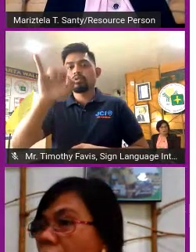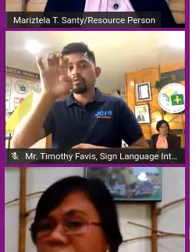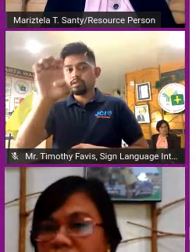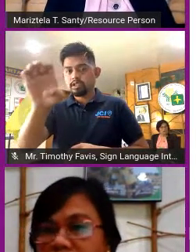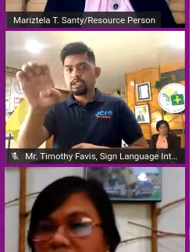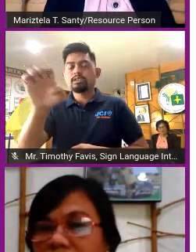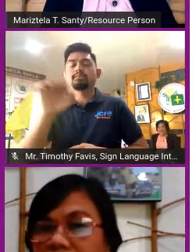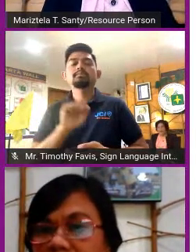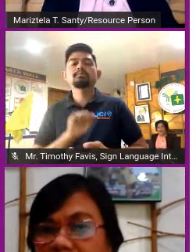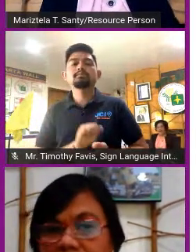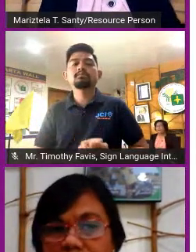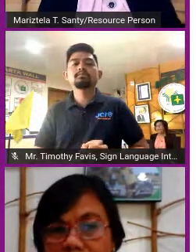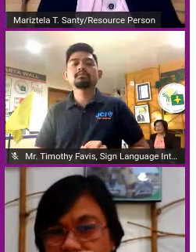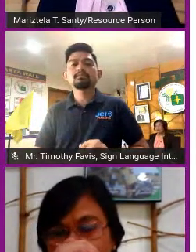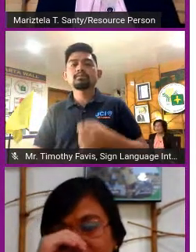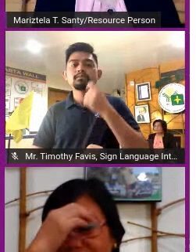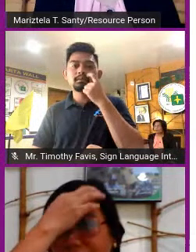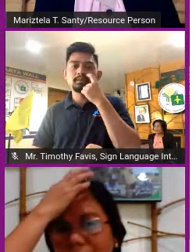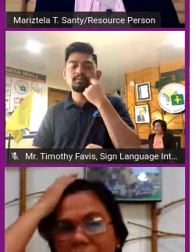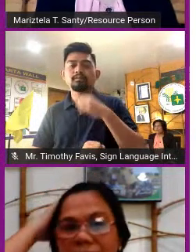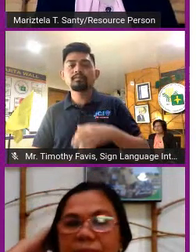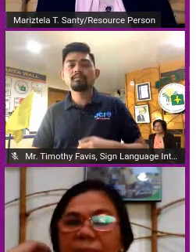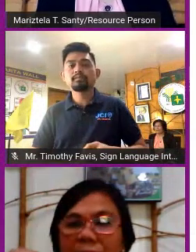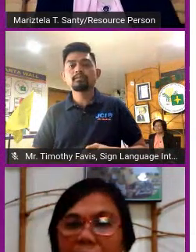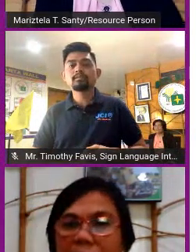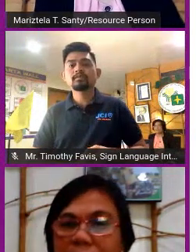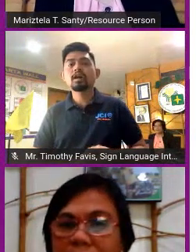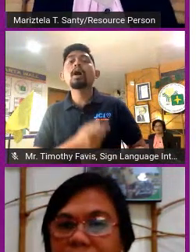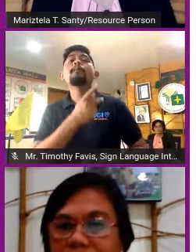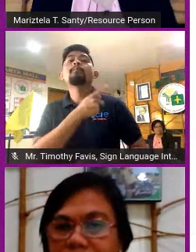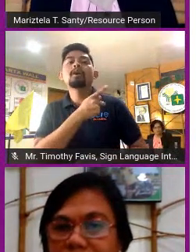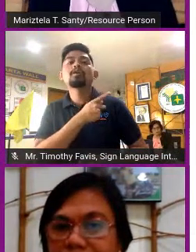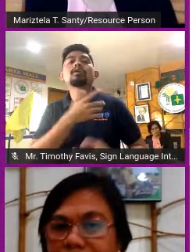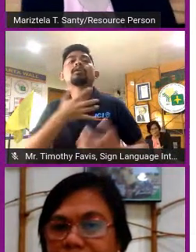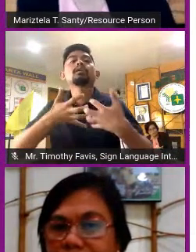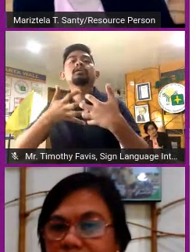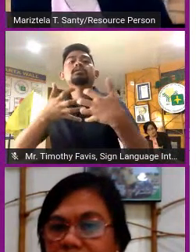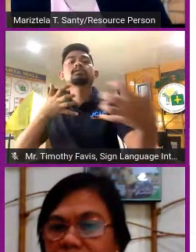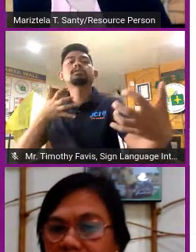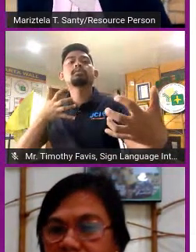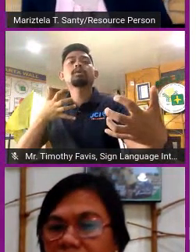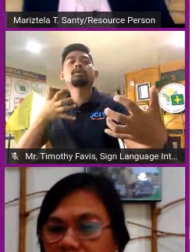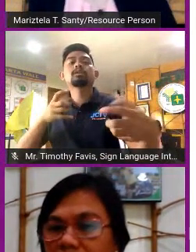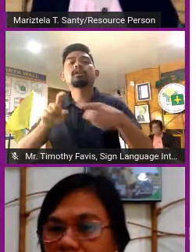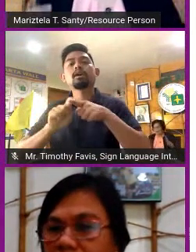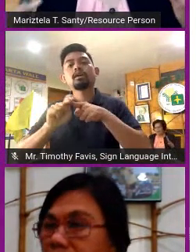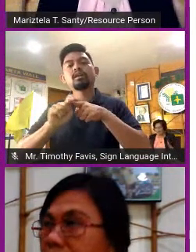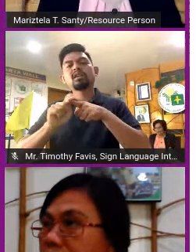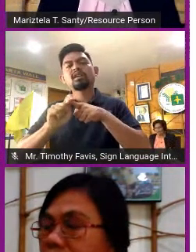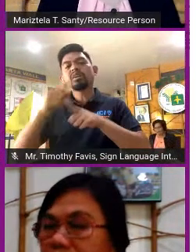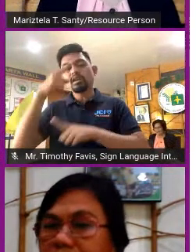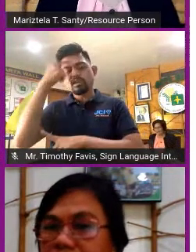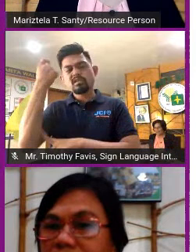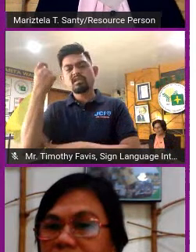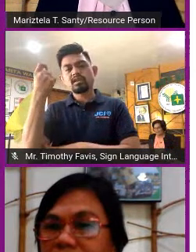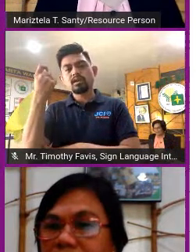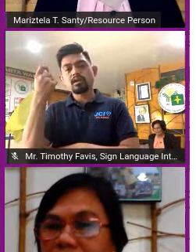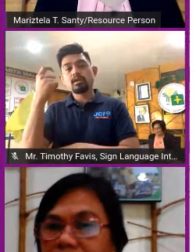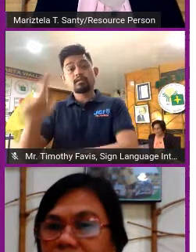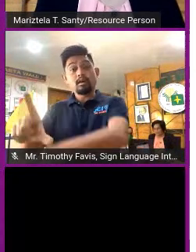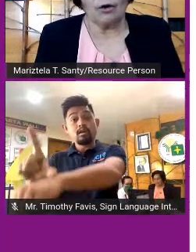Yung SOG. SOG po, may separate training po for SOG. Kasi medyo mahaba-haba